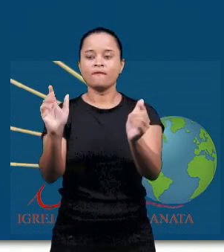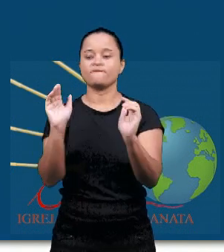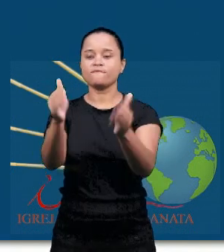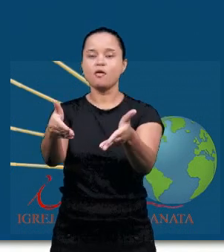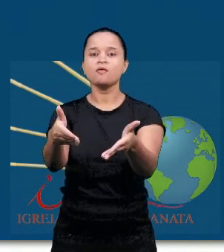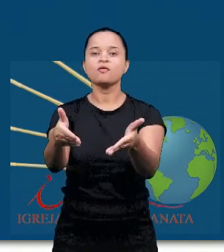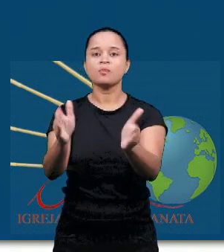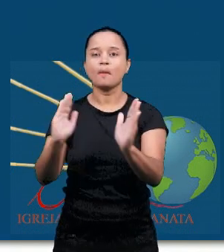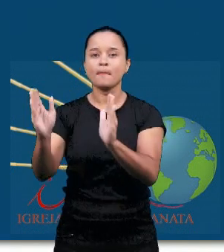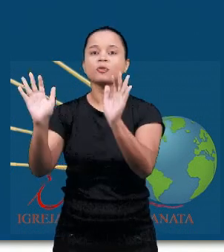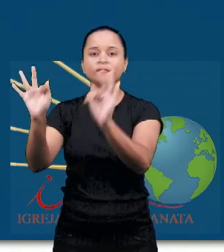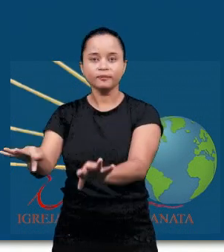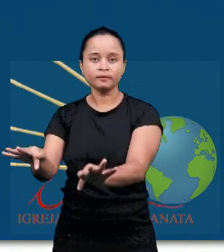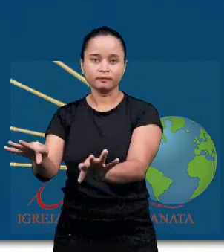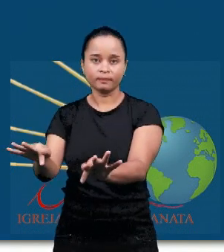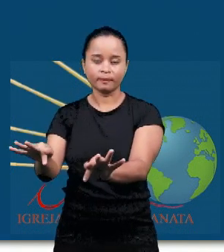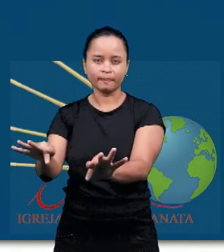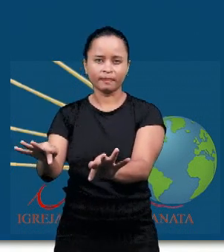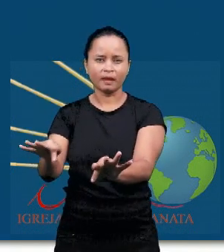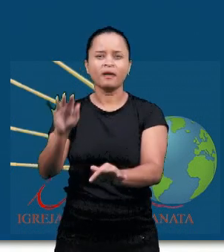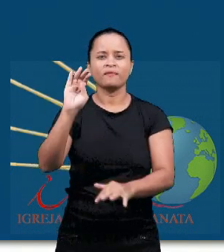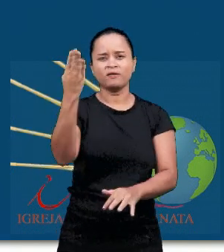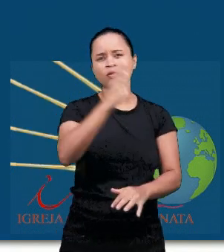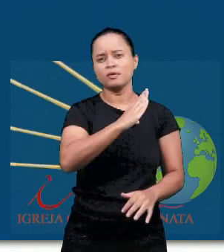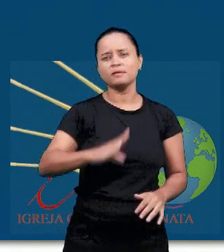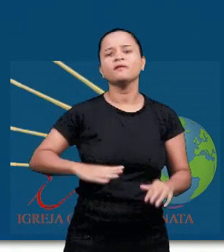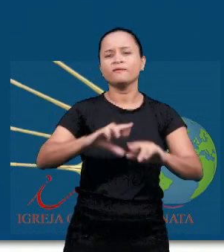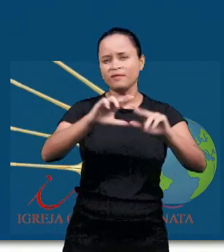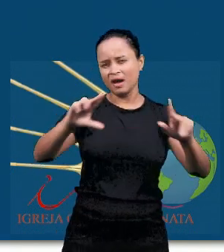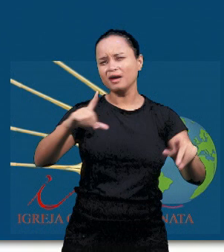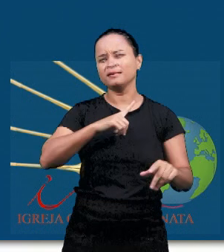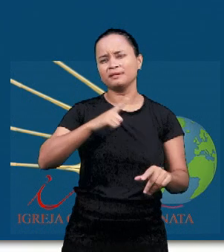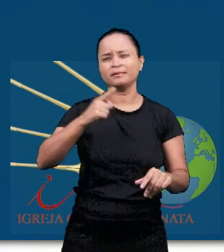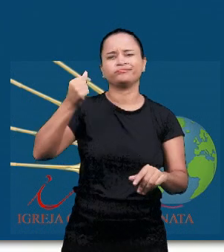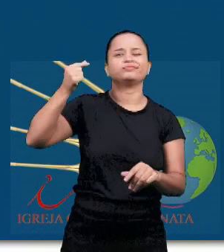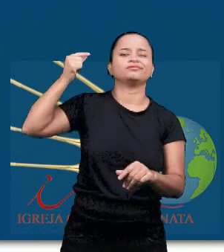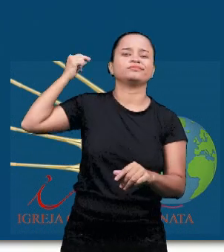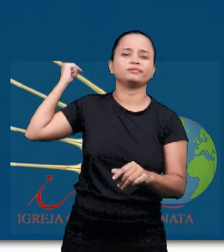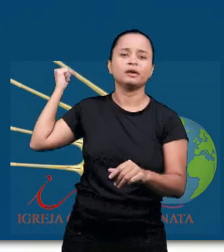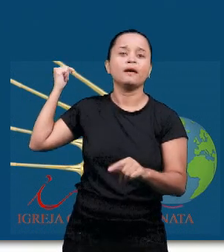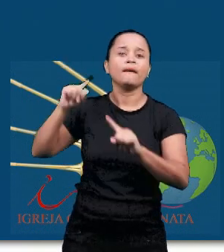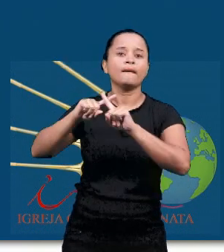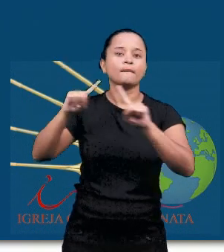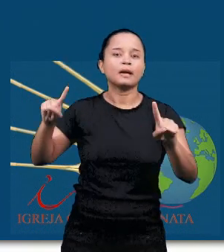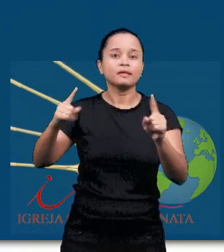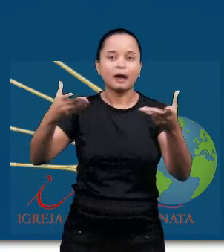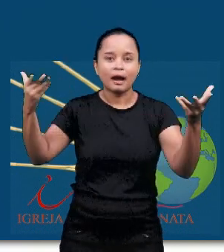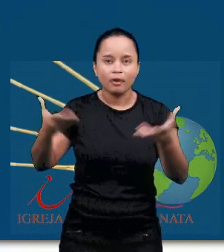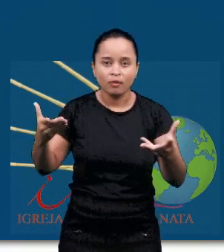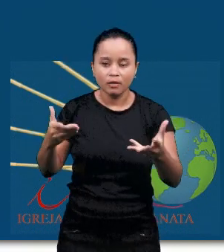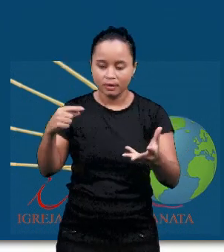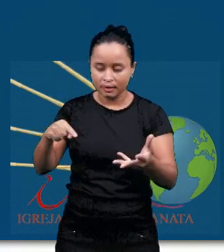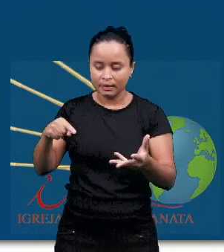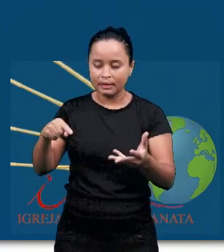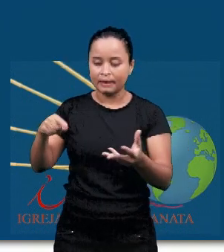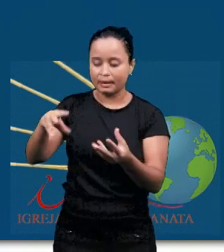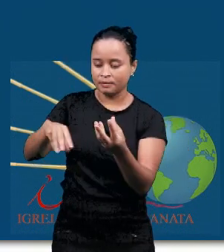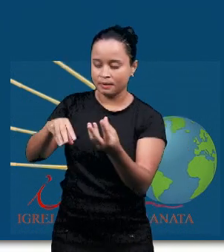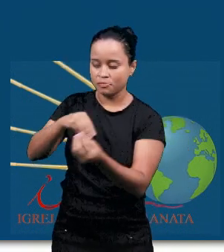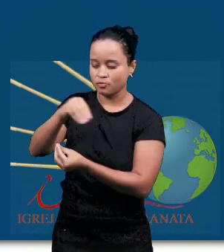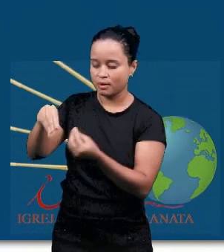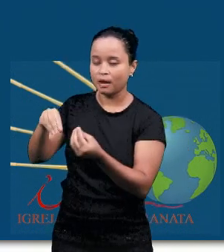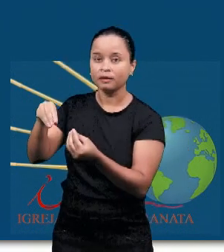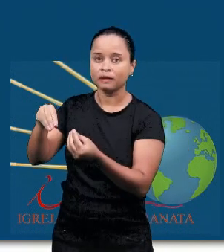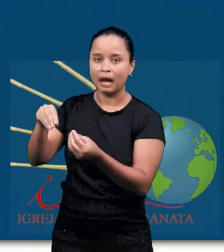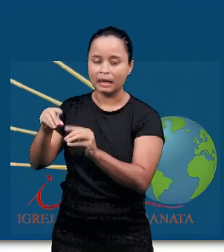L'Antichrist a existé déjà depuis longtemps. Mais maintenant, il se caractérise parce qu'il quitte parmi nous, il sort de parmi nous. Il